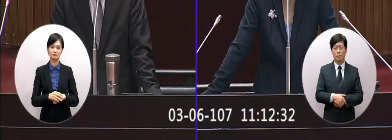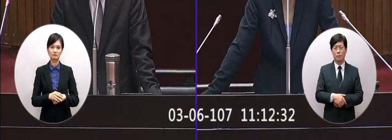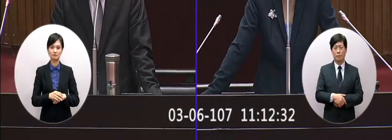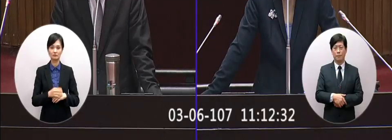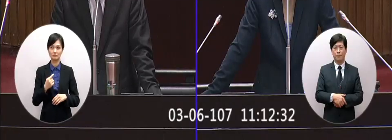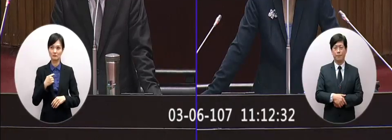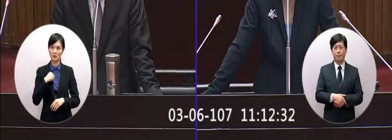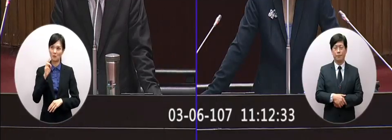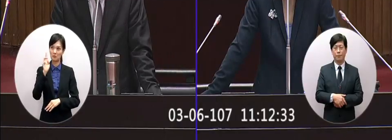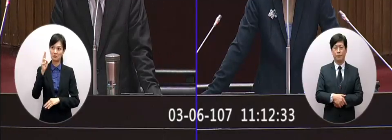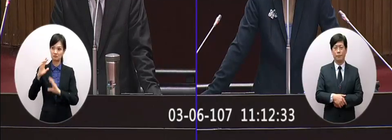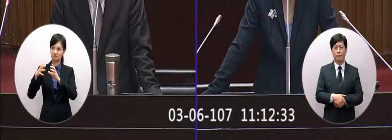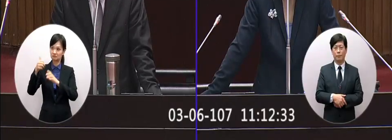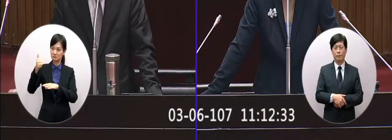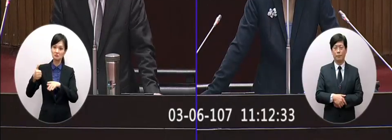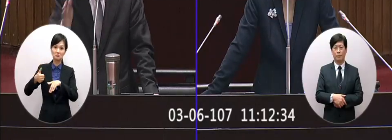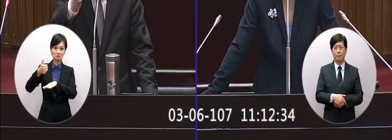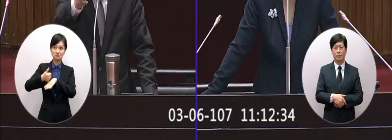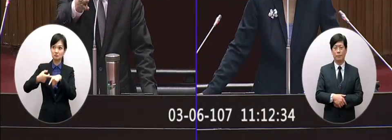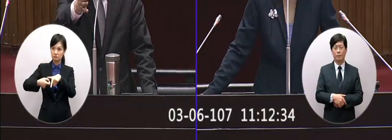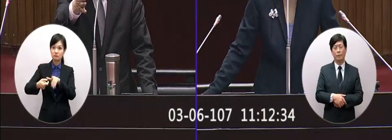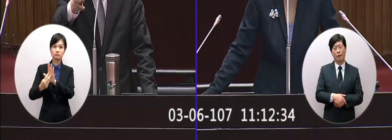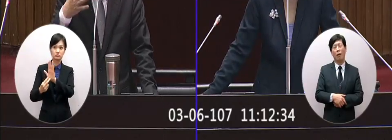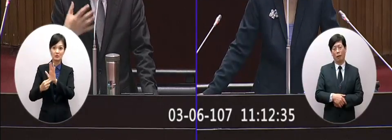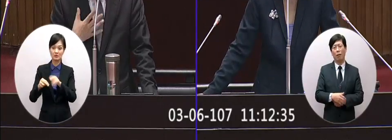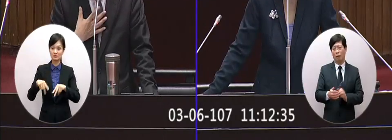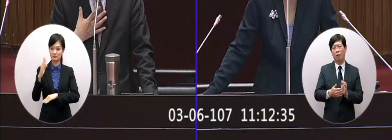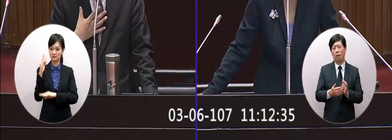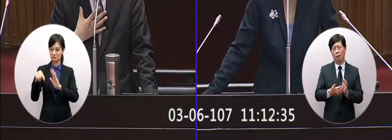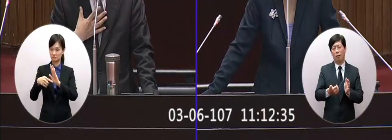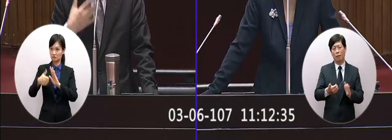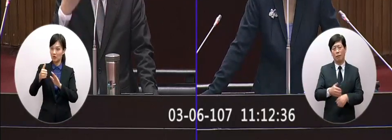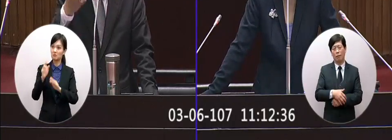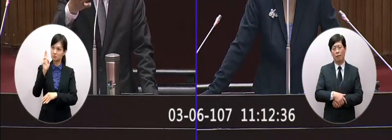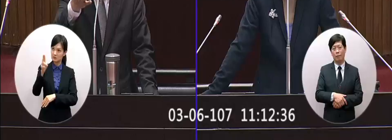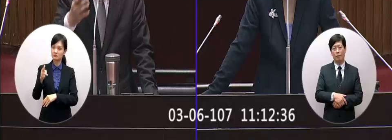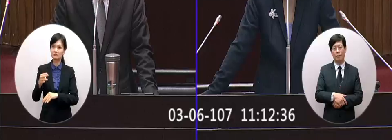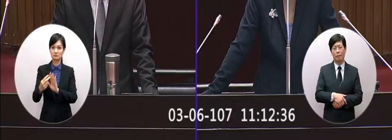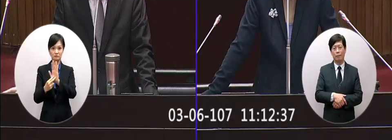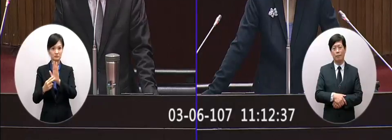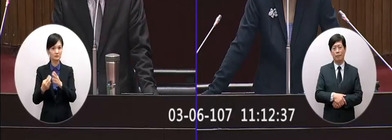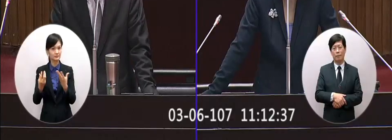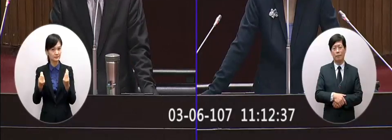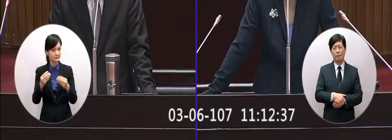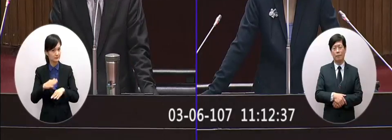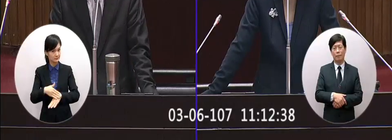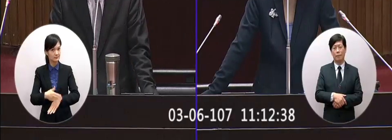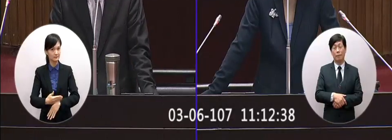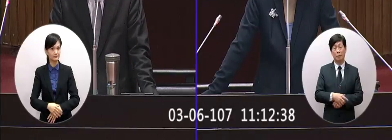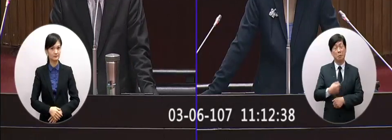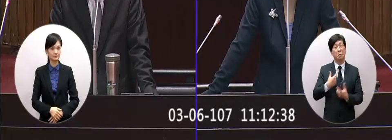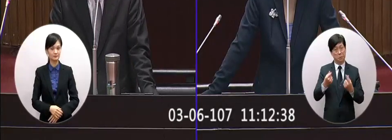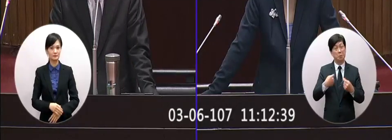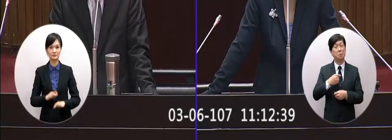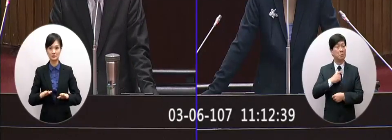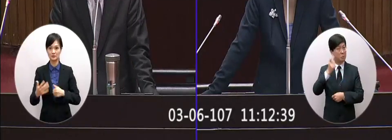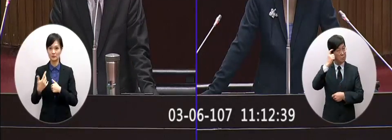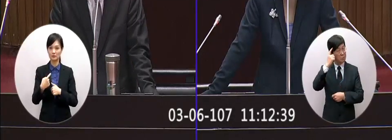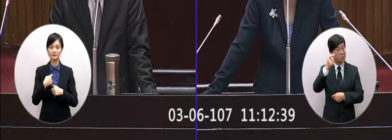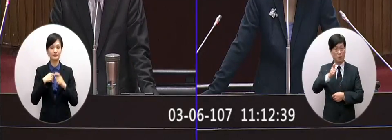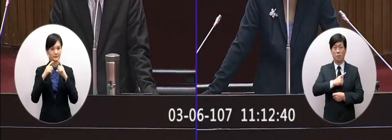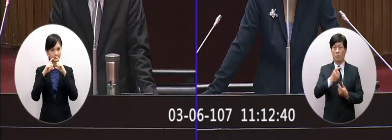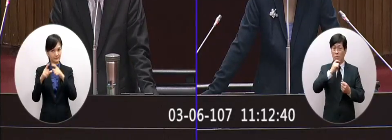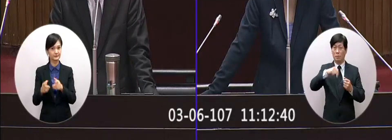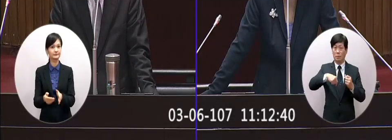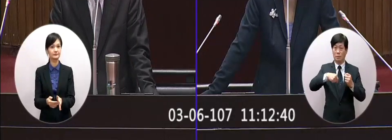求行政院长再表示这个意见。但是你今天你委员，你咨询我，那我就坦白跟你报告。 那院长，我还是认为呢，你还是要把